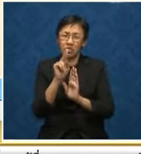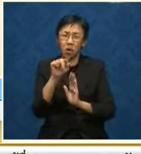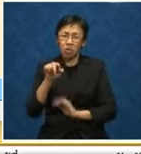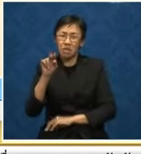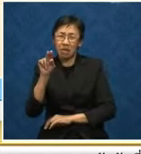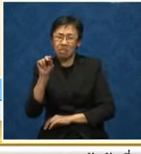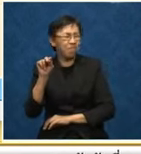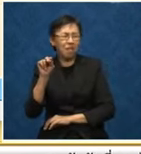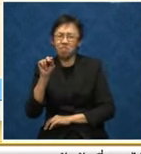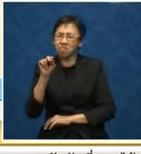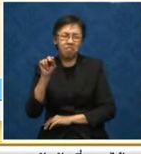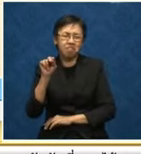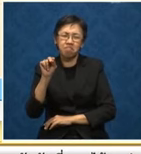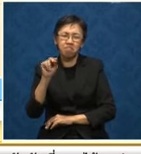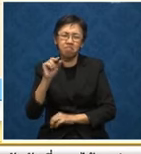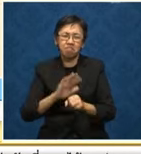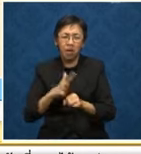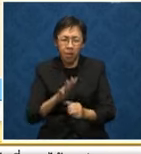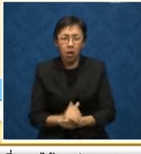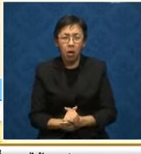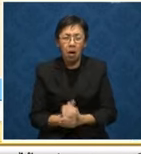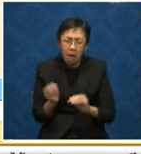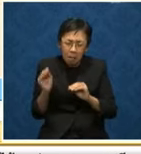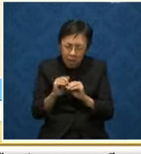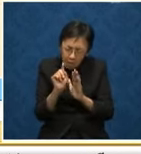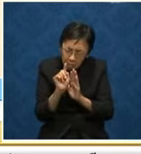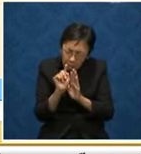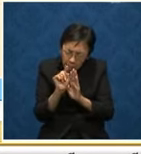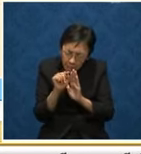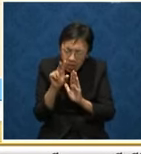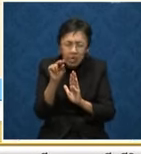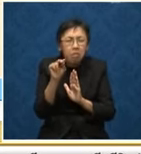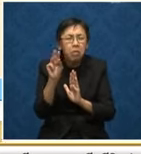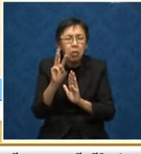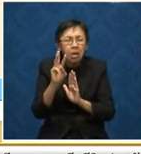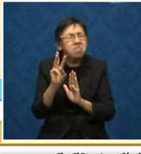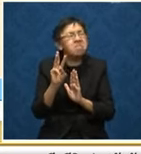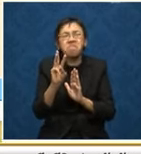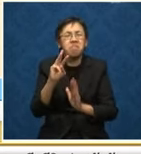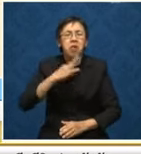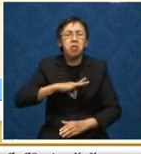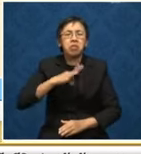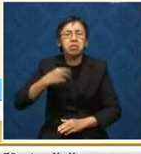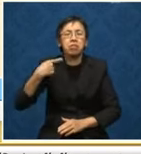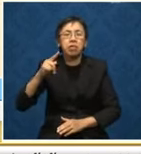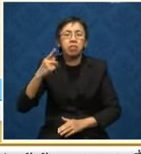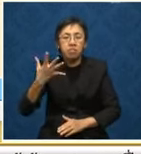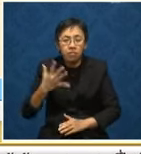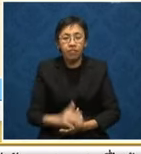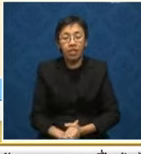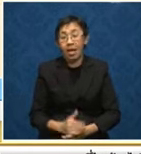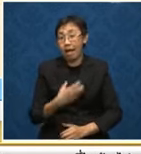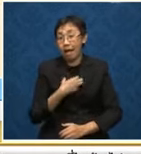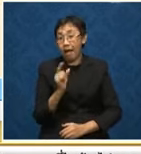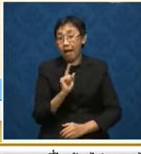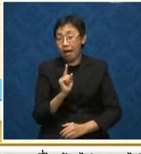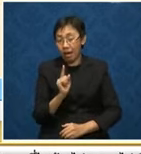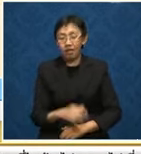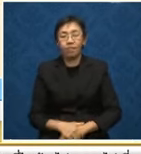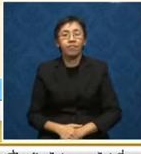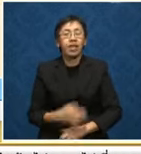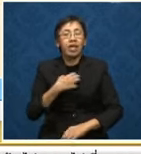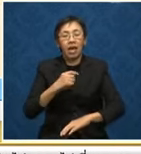เนี่ยมันไม่เพียงพอการเพิ่ม30วิเนี่ยมันไม่มีผลประโยชน์อะไรไม่มีประโยชน์อะไรเลยครับเพราะนั้นสิ่งที่อยากจะเห็นก็คือเวล